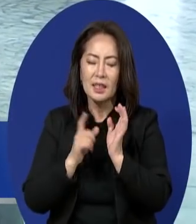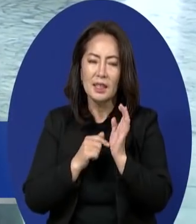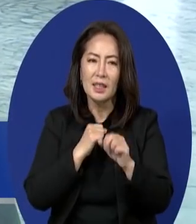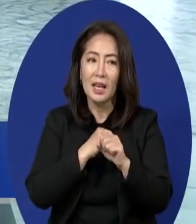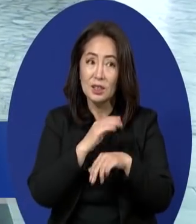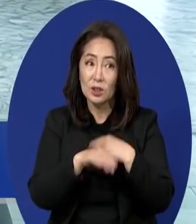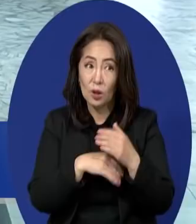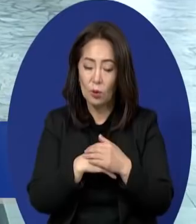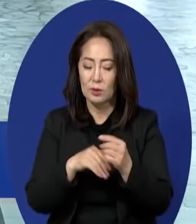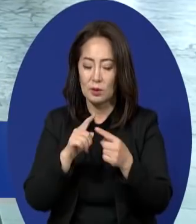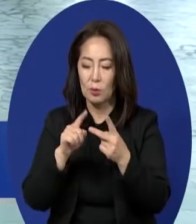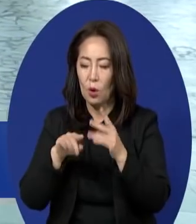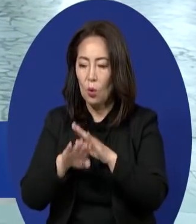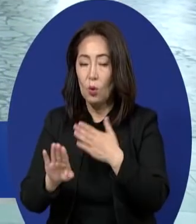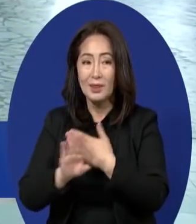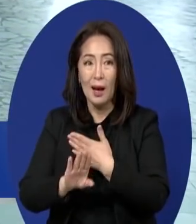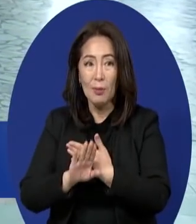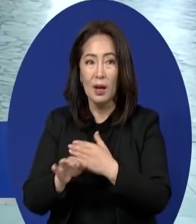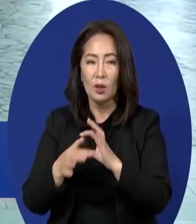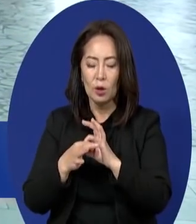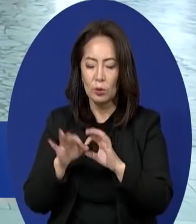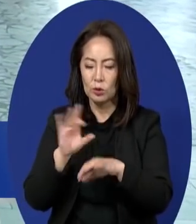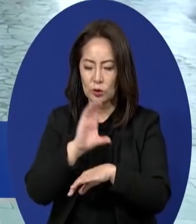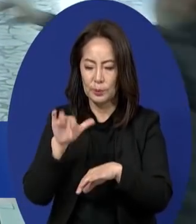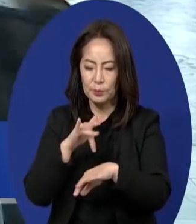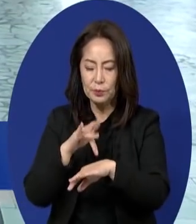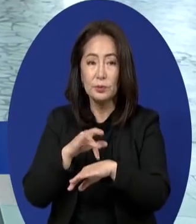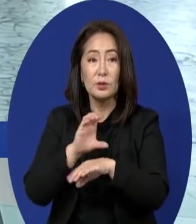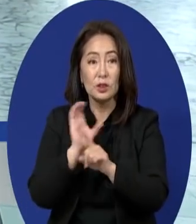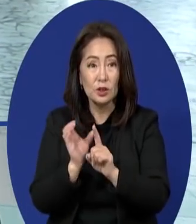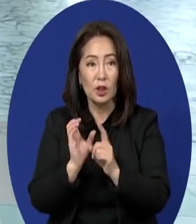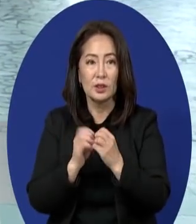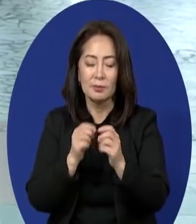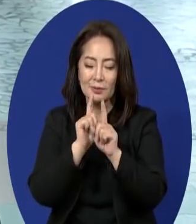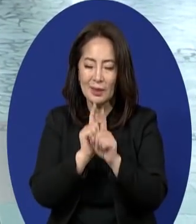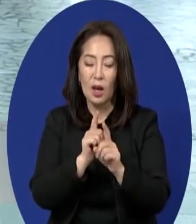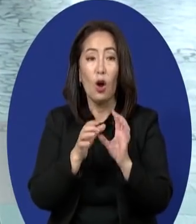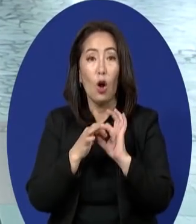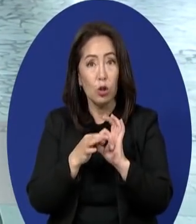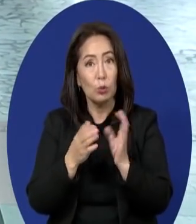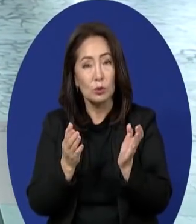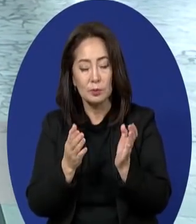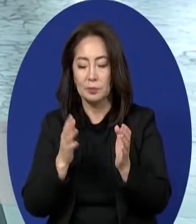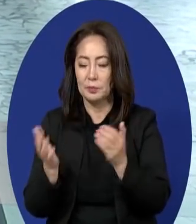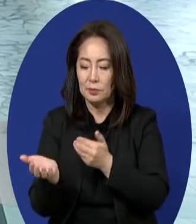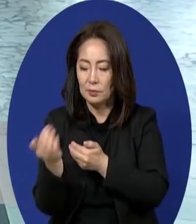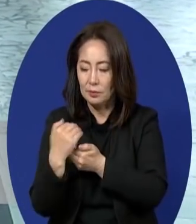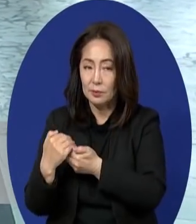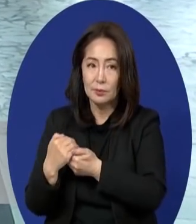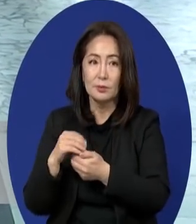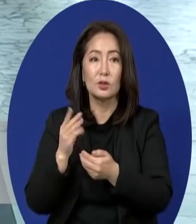мөн одоо хүүхэд хамгаалал хөгжлийн чиглэлээр хотын соёлыг одоо хэрэгжүүлэх чиглэлээр мөн одоо хамран сургах